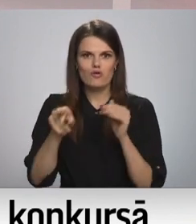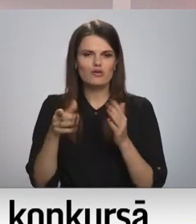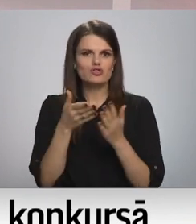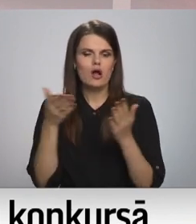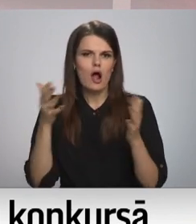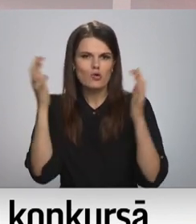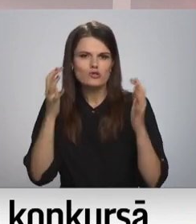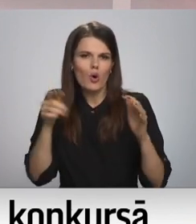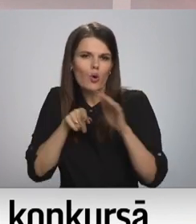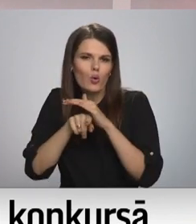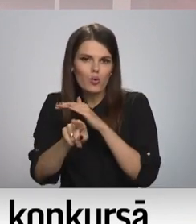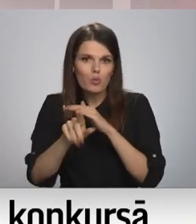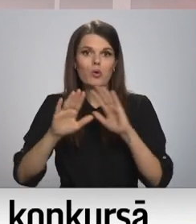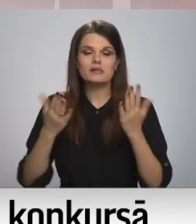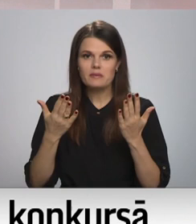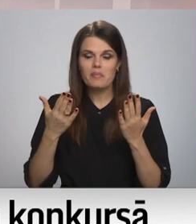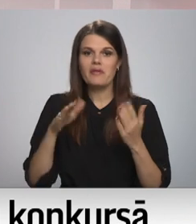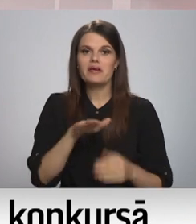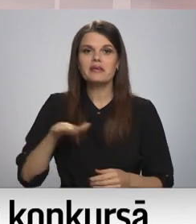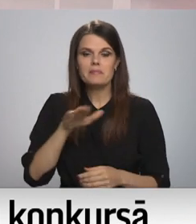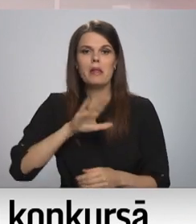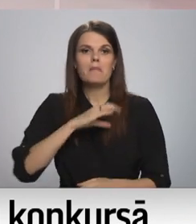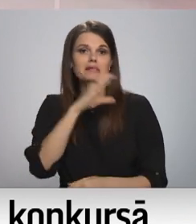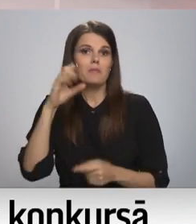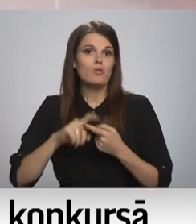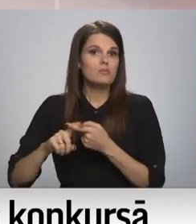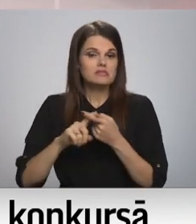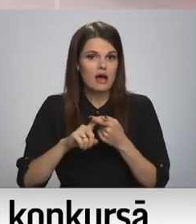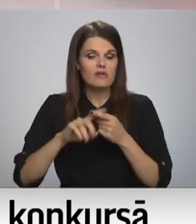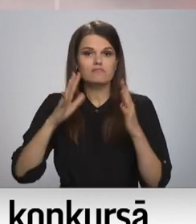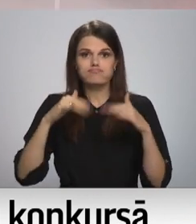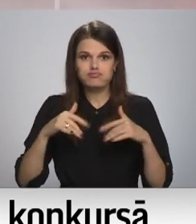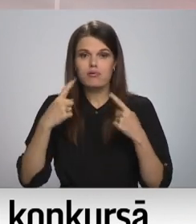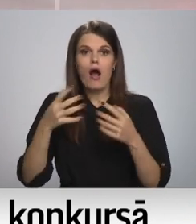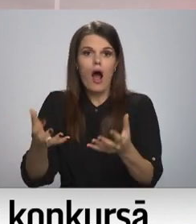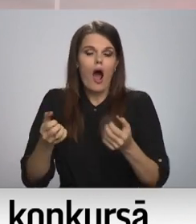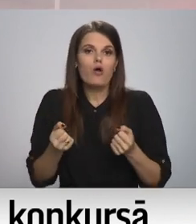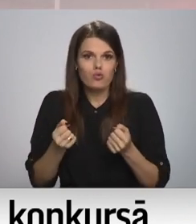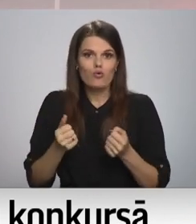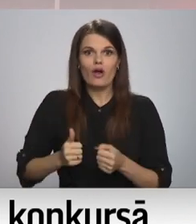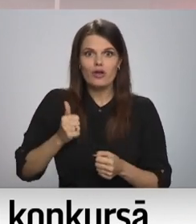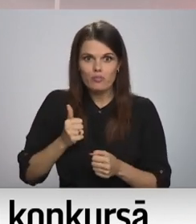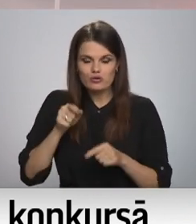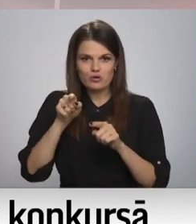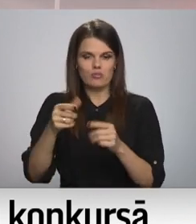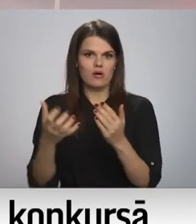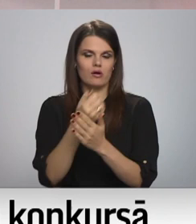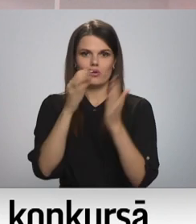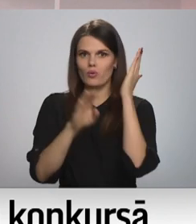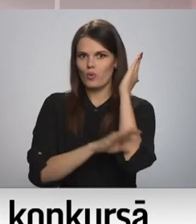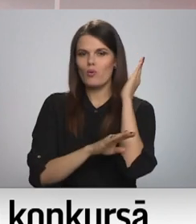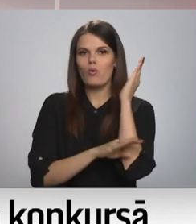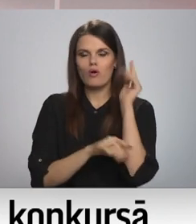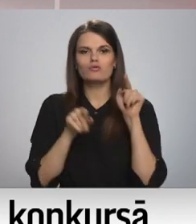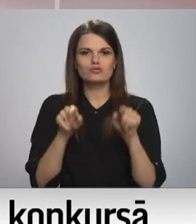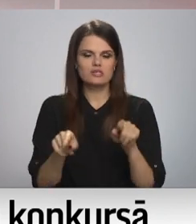īpašumu krūmos, bet ģimenei atgūstot īpašumu atguvis dabas telpu ap sevi. Eiropas mērogā šāds koku stāstu konkurss notiek